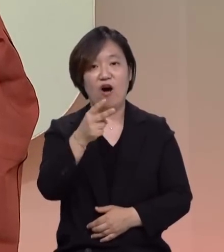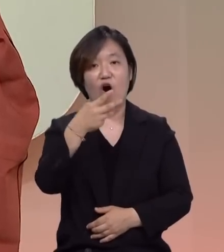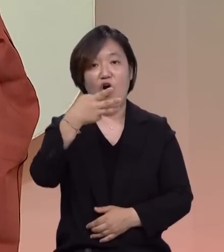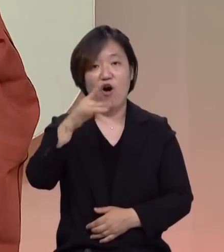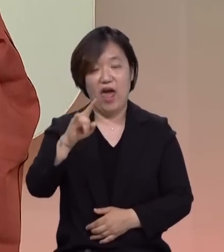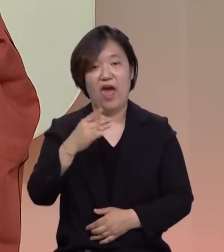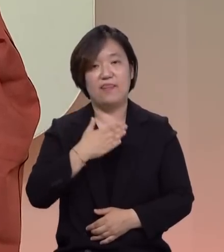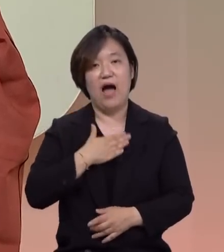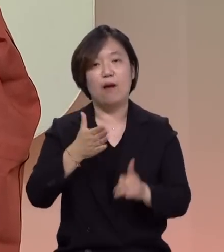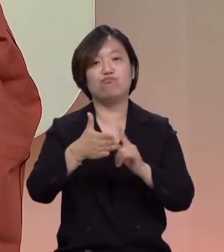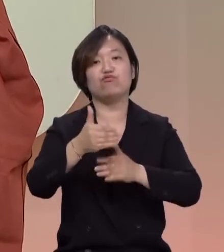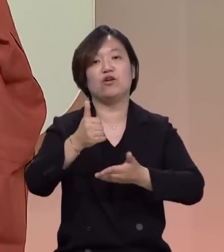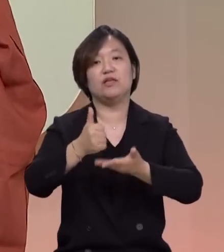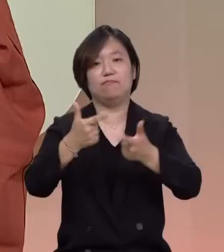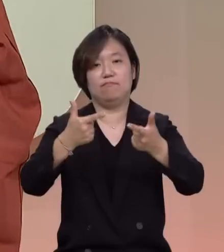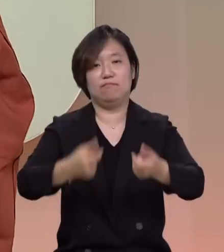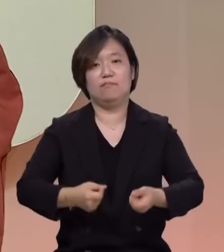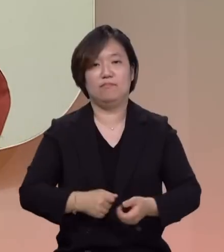나이니라